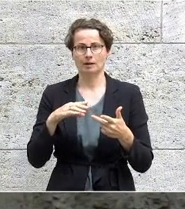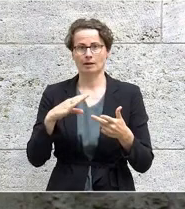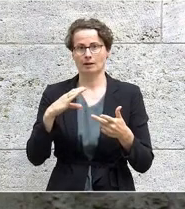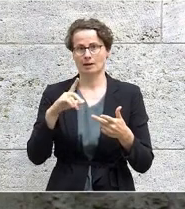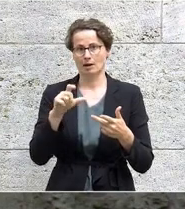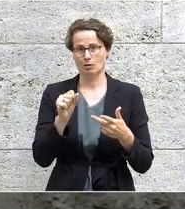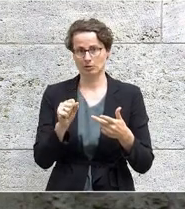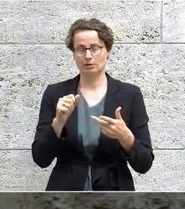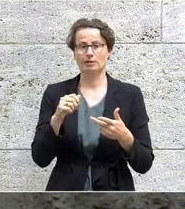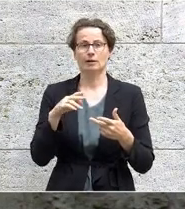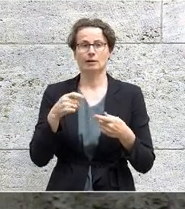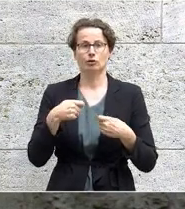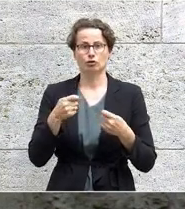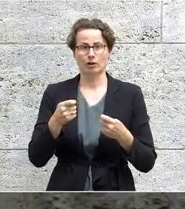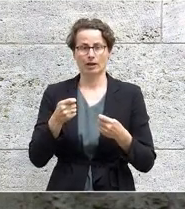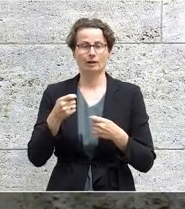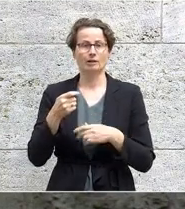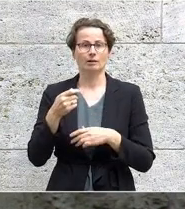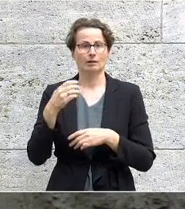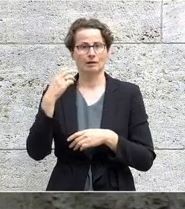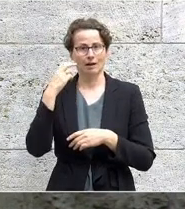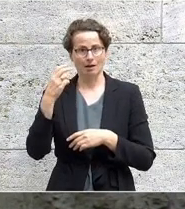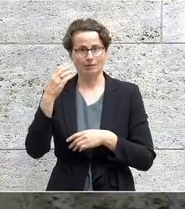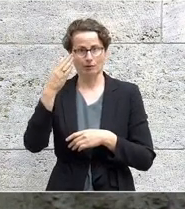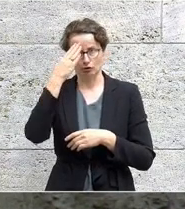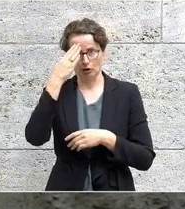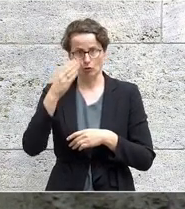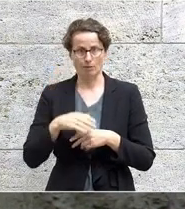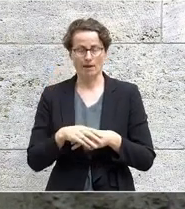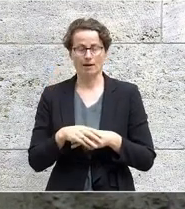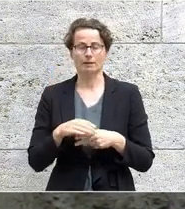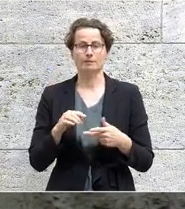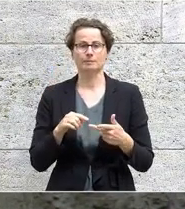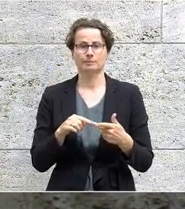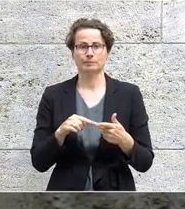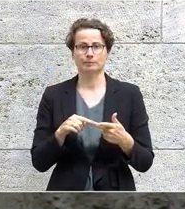Klaus Schenk, Graf von Stauffenberg,